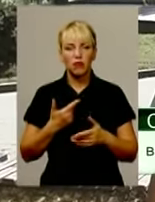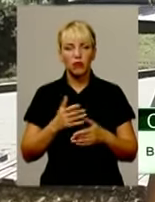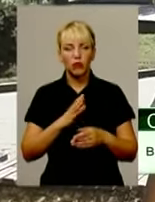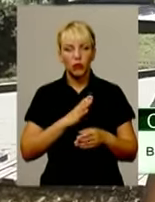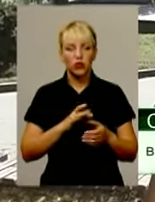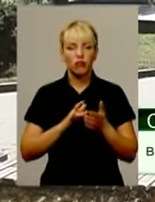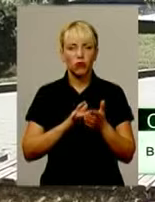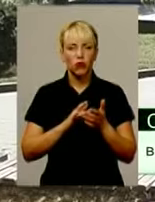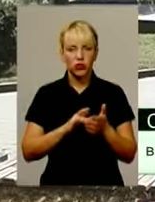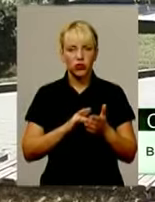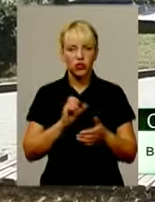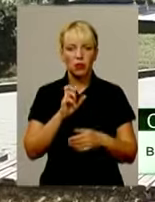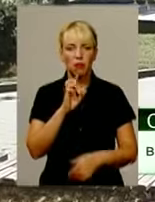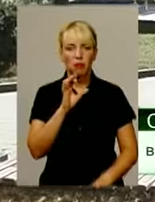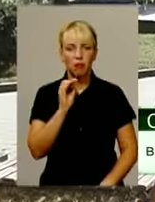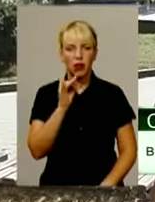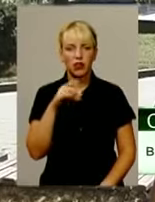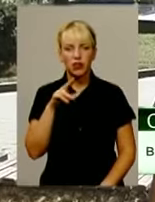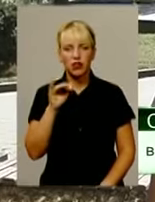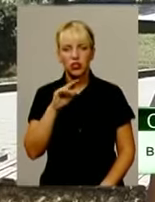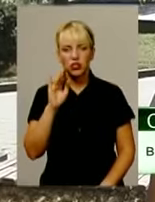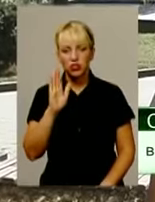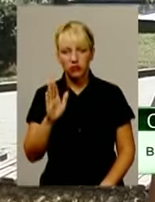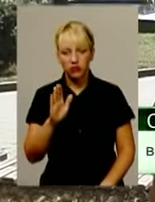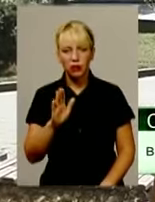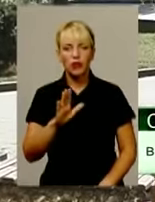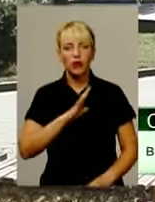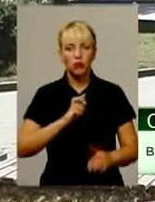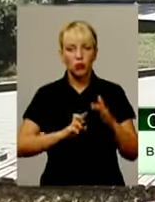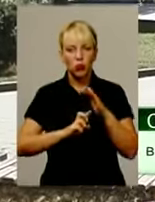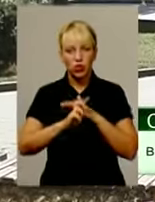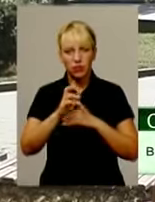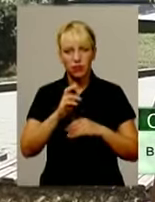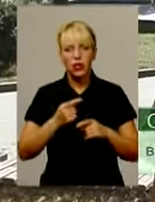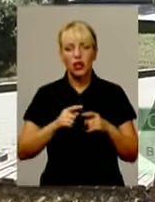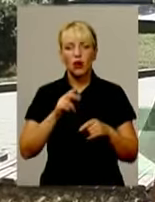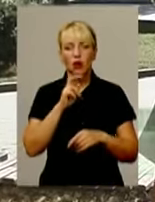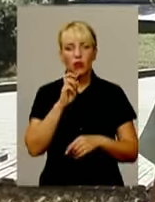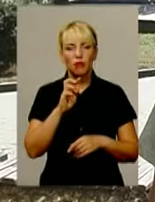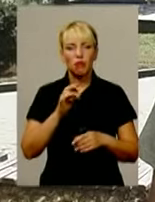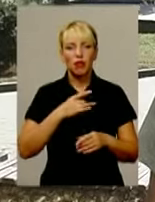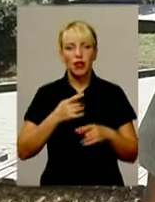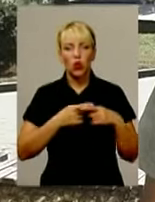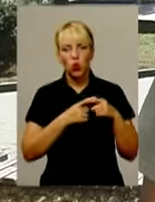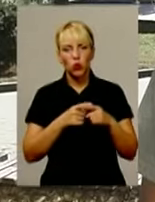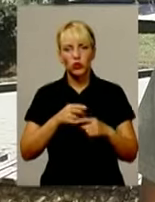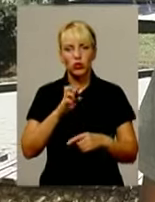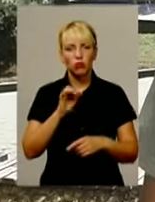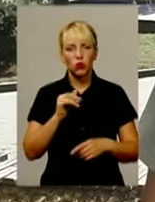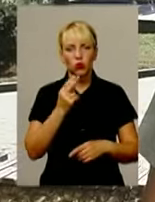санктуарій Матері Божої Бердичівської. В Білорусі ми відвідали Буцлав, це таке село невеличке, але там